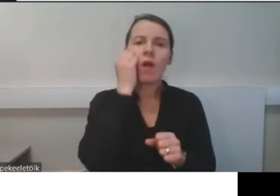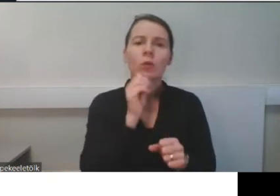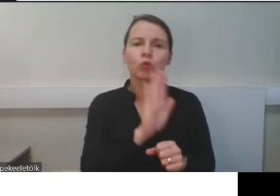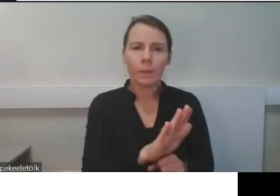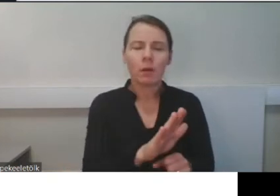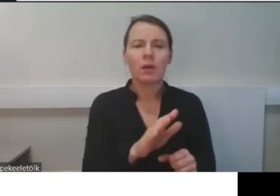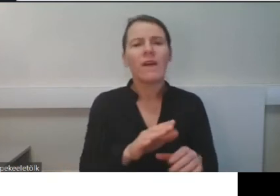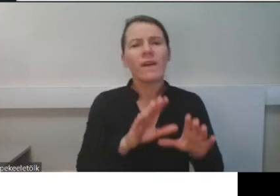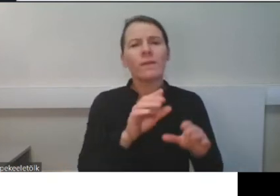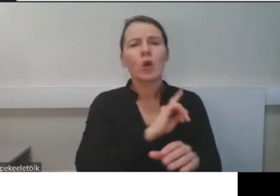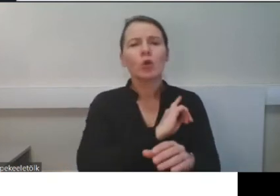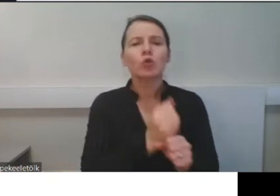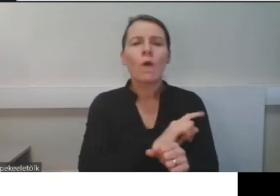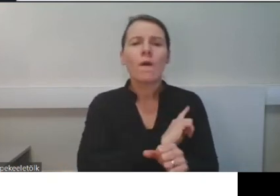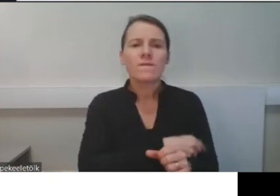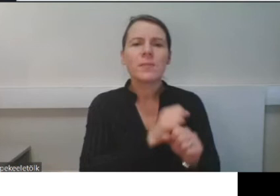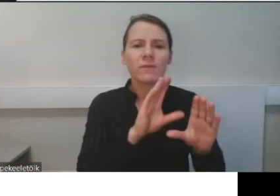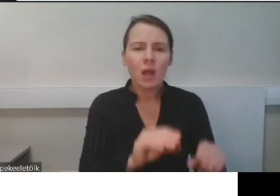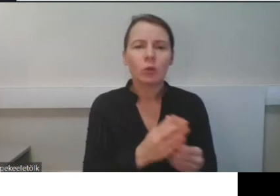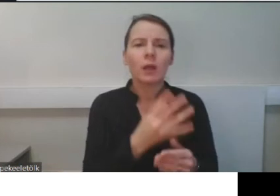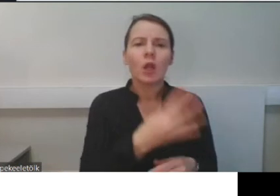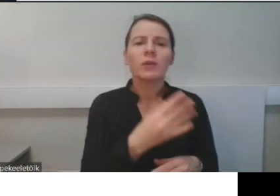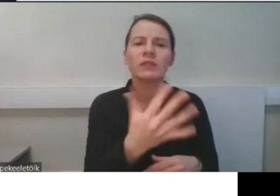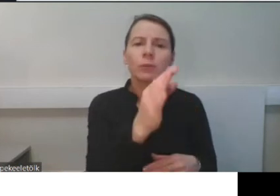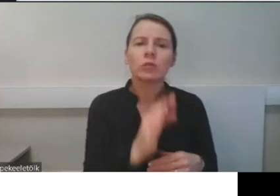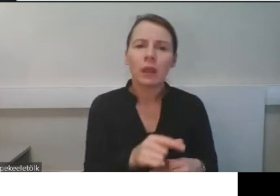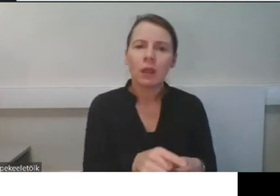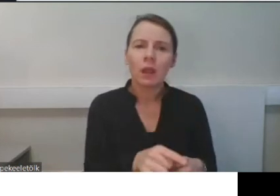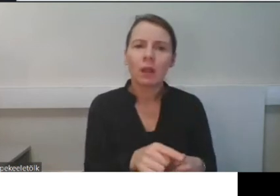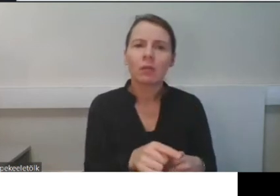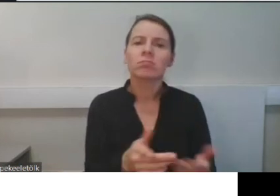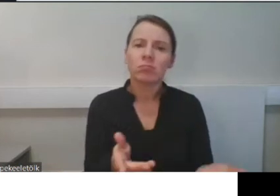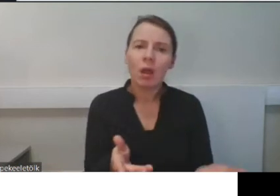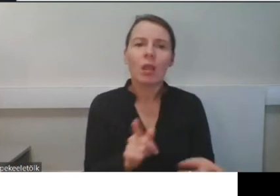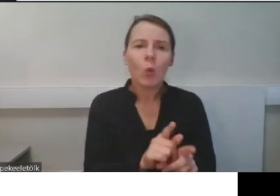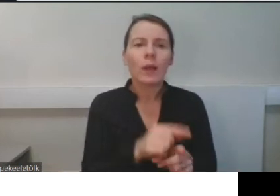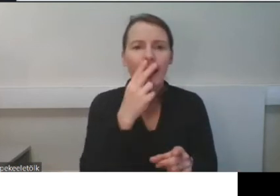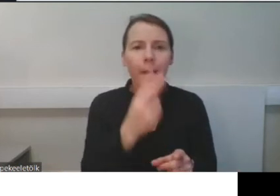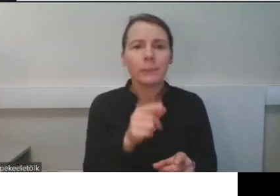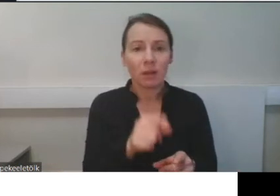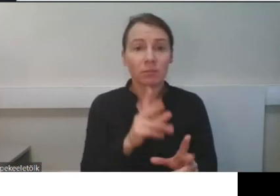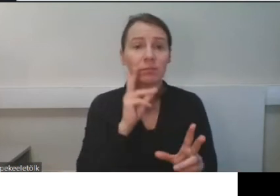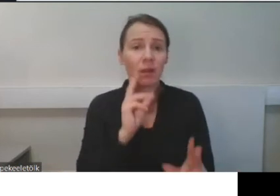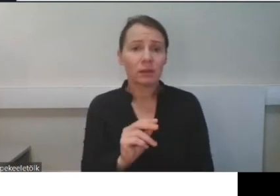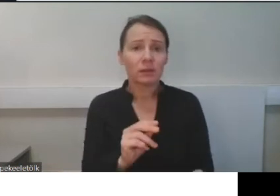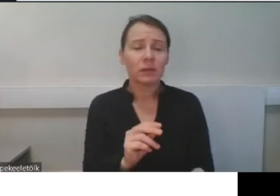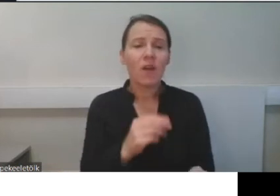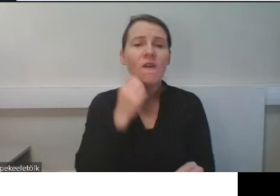puuet, neil ei ole vähenenud töövõimet, aga nad ütlevad, et kas nad on siis enamasti piiratud, aga mitte